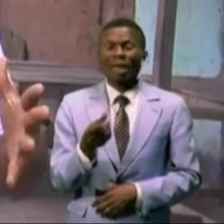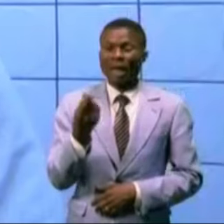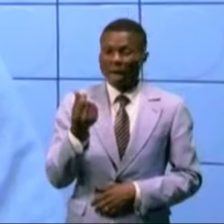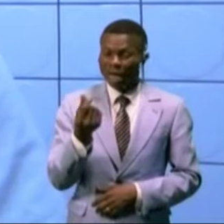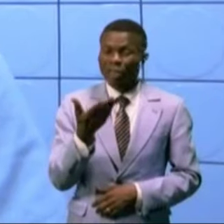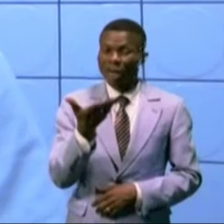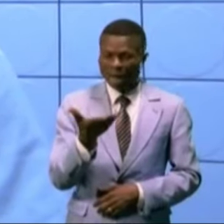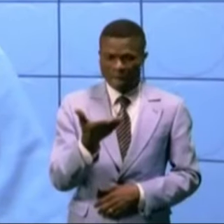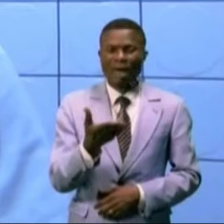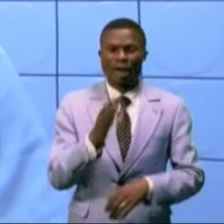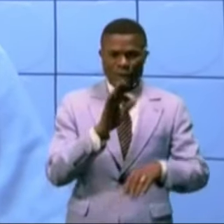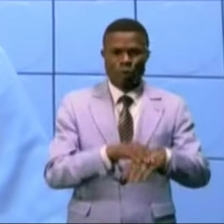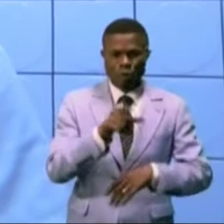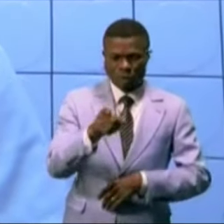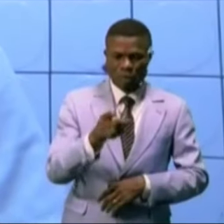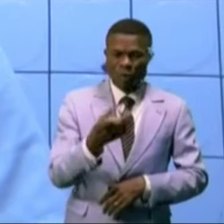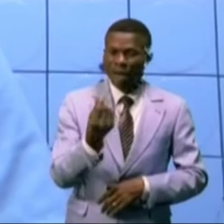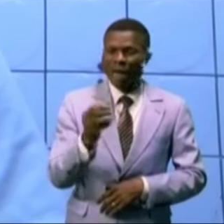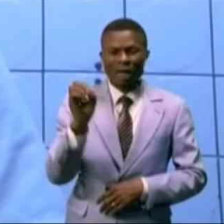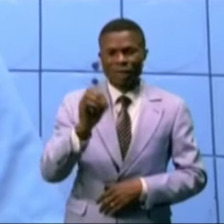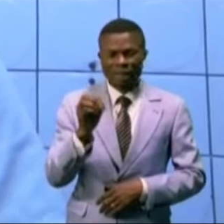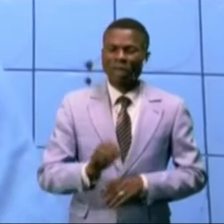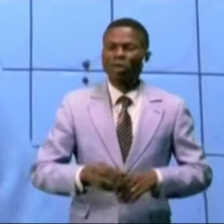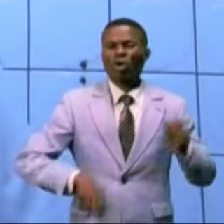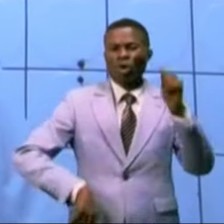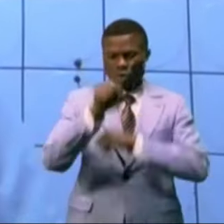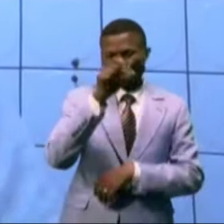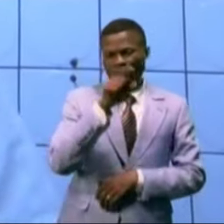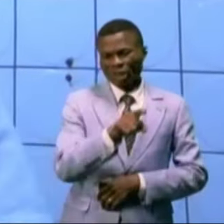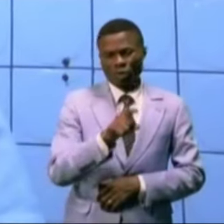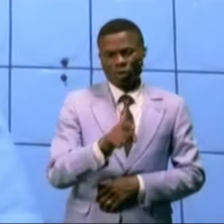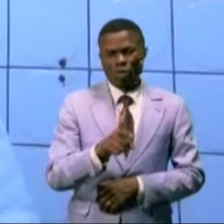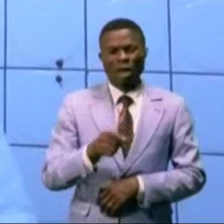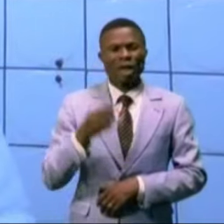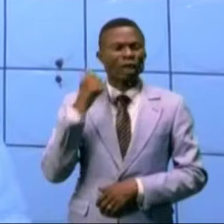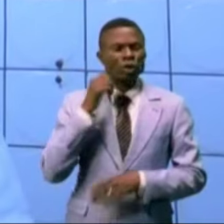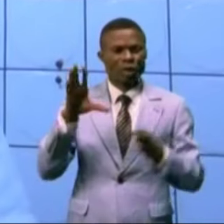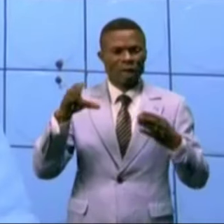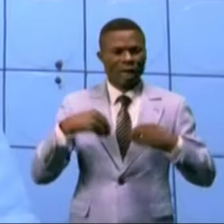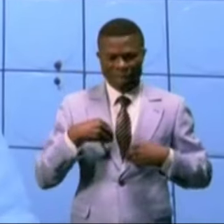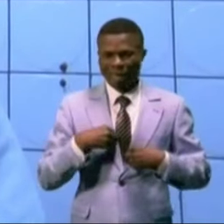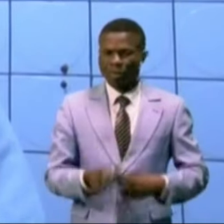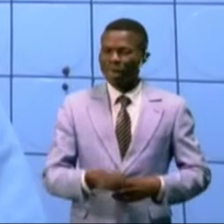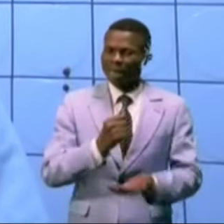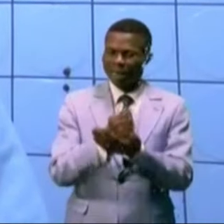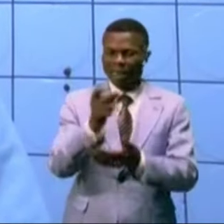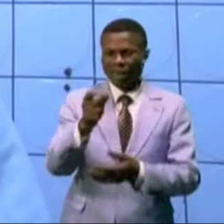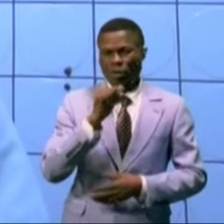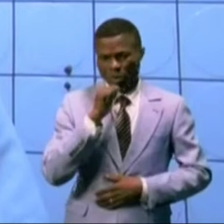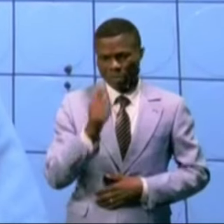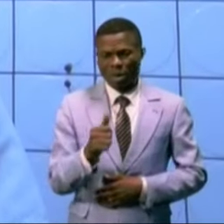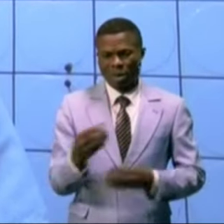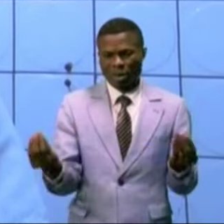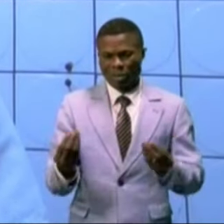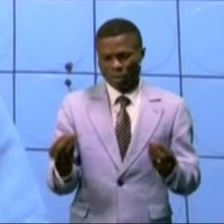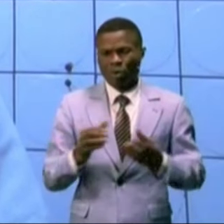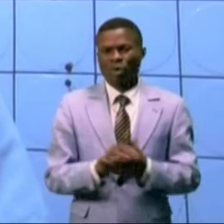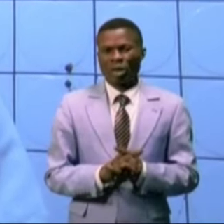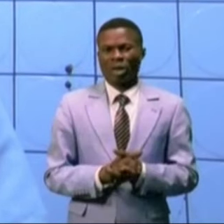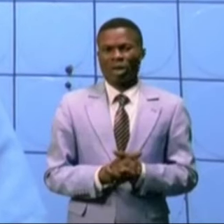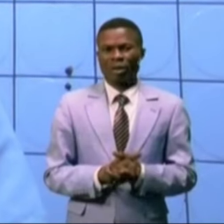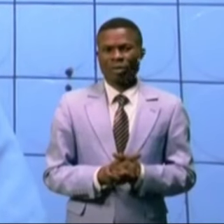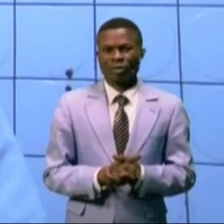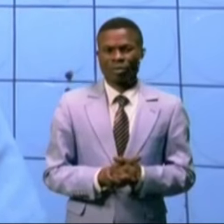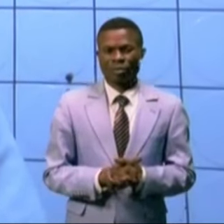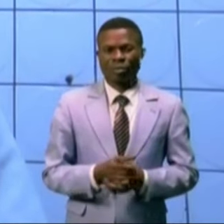Mbate. Nous recevons des malades ou des cas qui viennent souvent à retard. Ils ont parcouru les différents